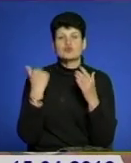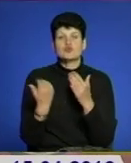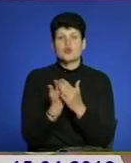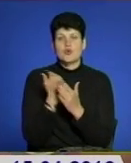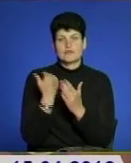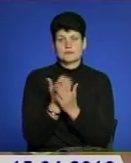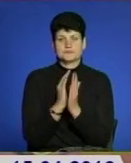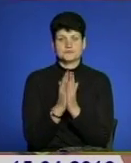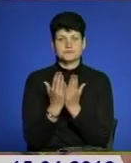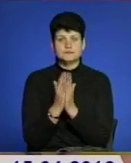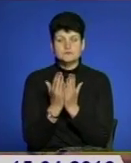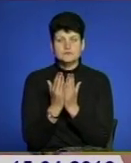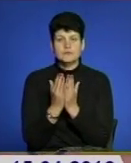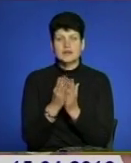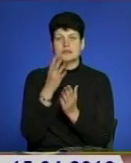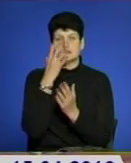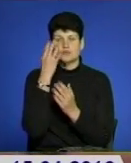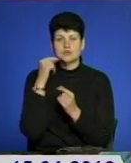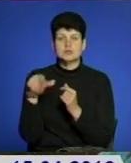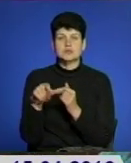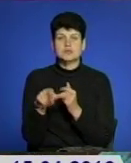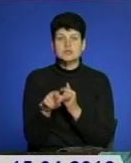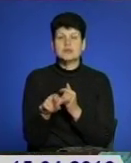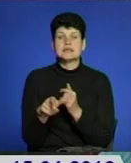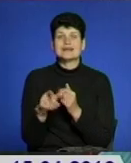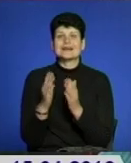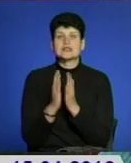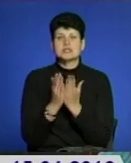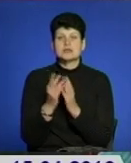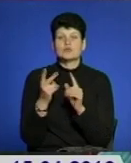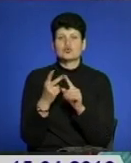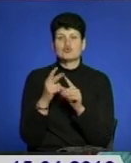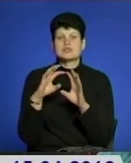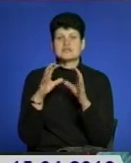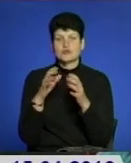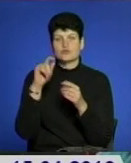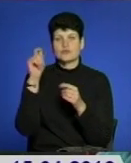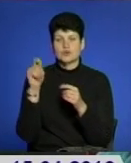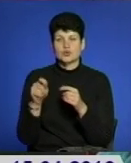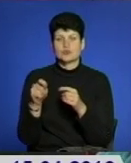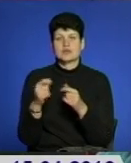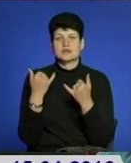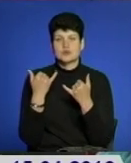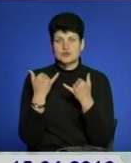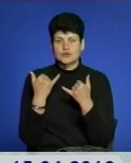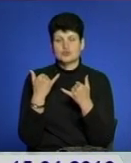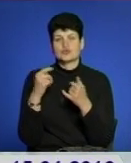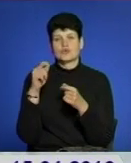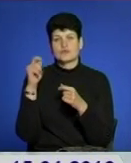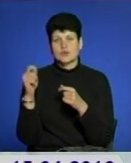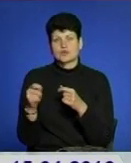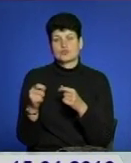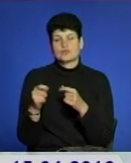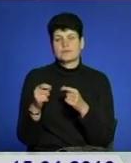художнім здобутком. Забуть річка, книжка про війну, колишню, Другу світову і сучасну війну, добра і зла, помаранчевих і